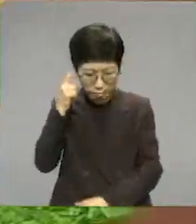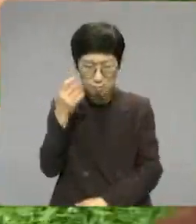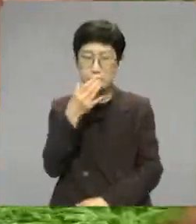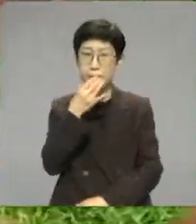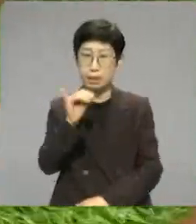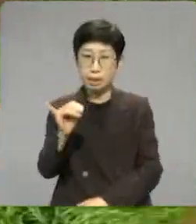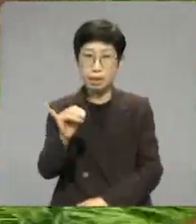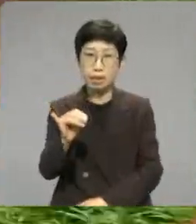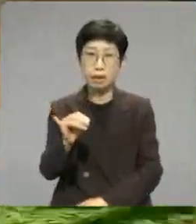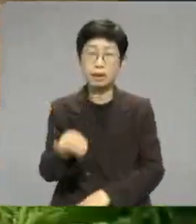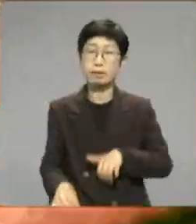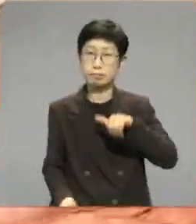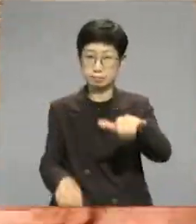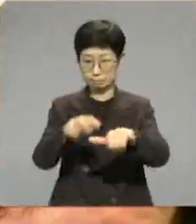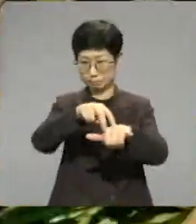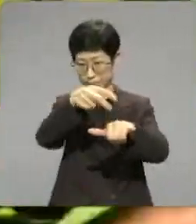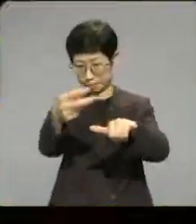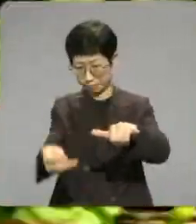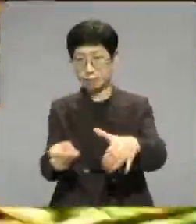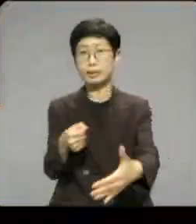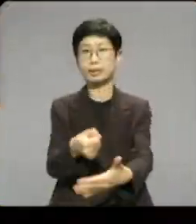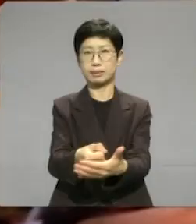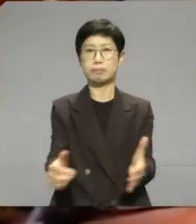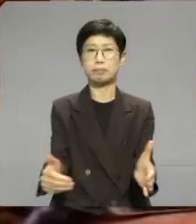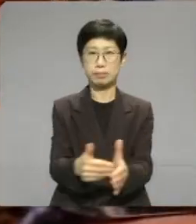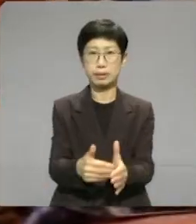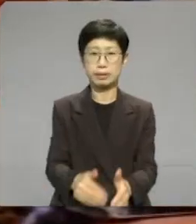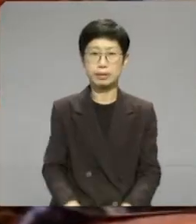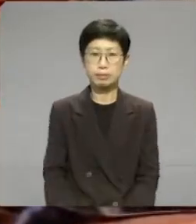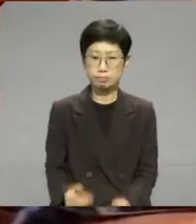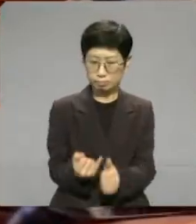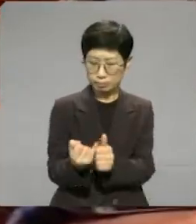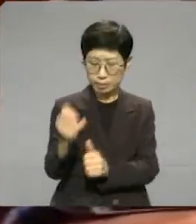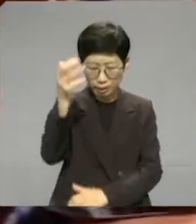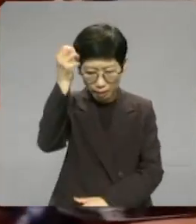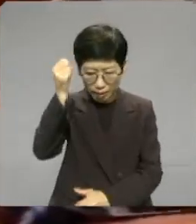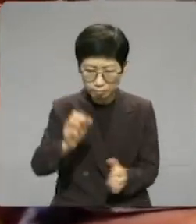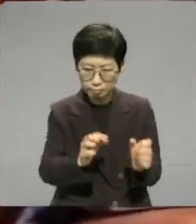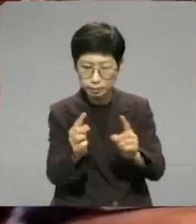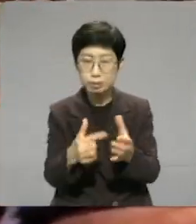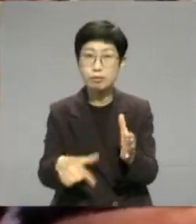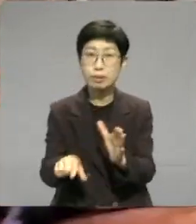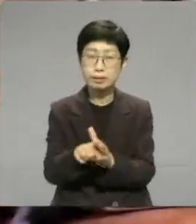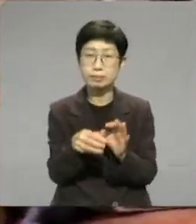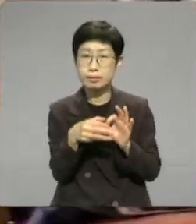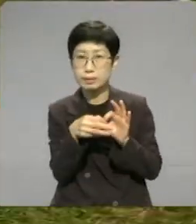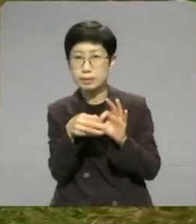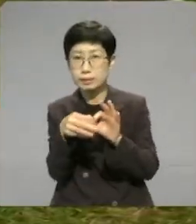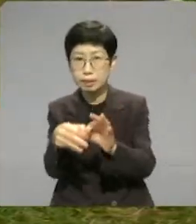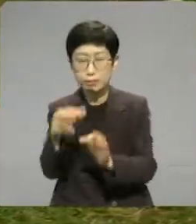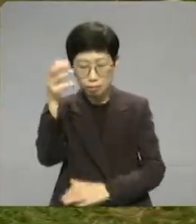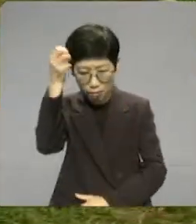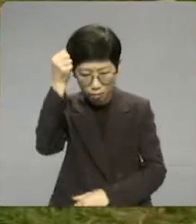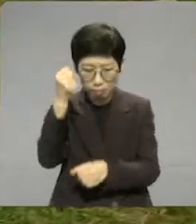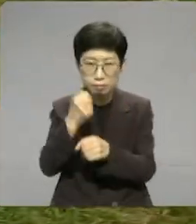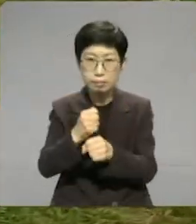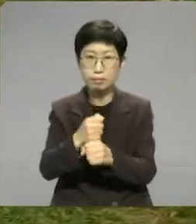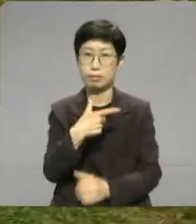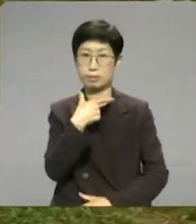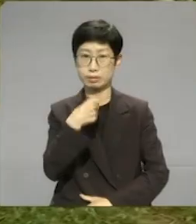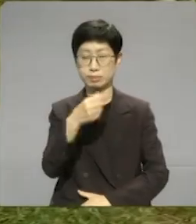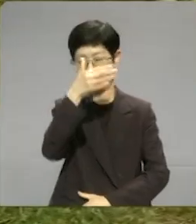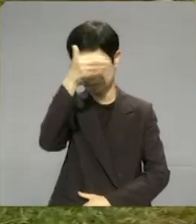생각하다 스카이다이빙을 선택했다는데요. 아내의 기억을 살리기 위해 계속해서 기억을 만들고